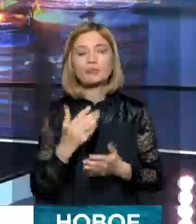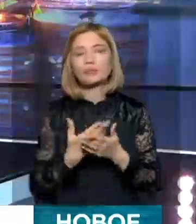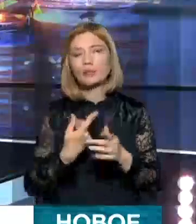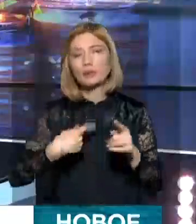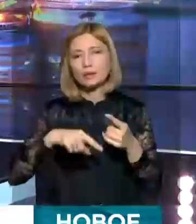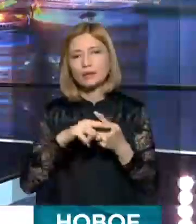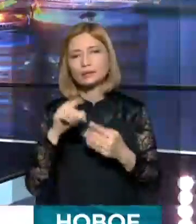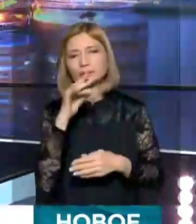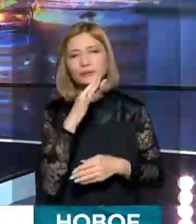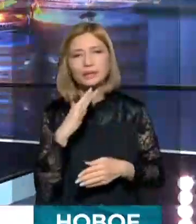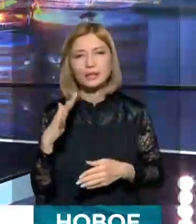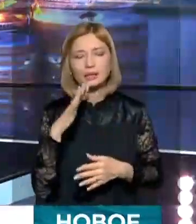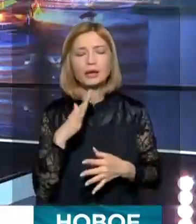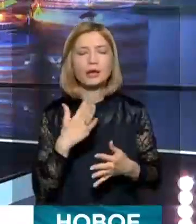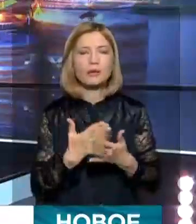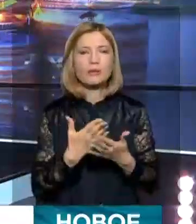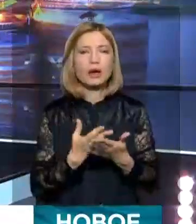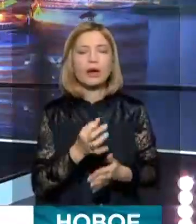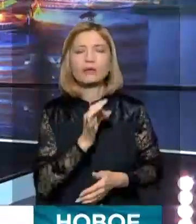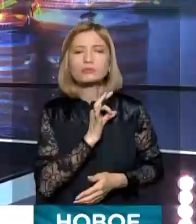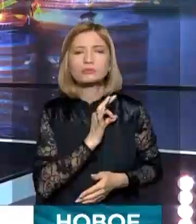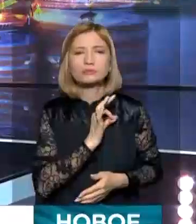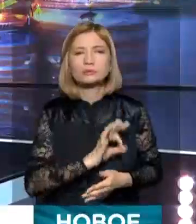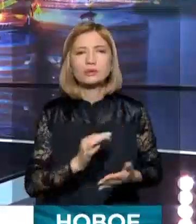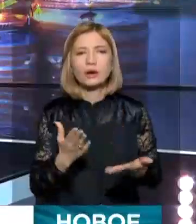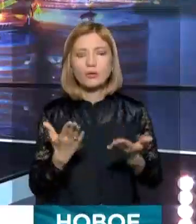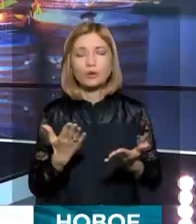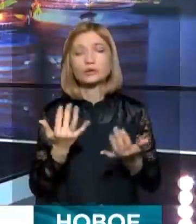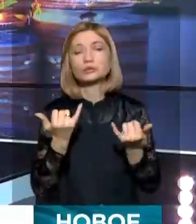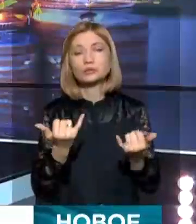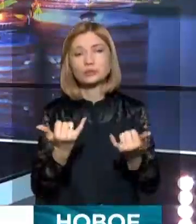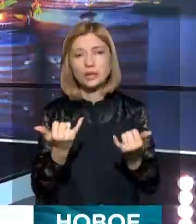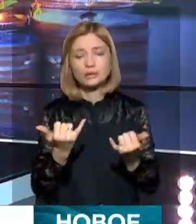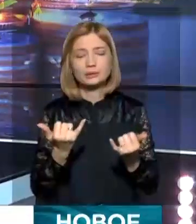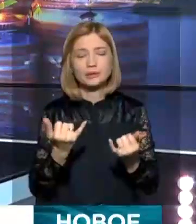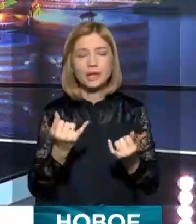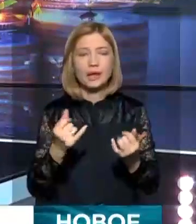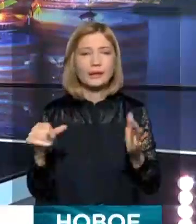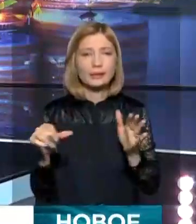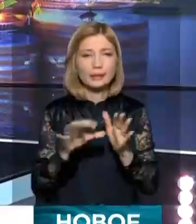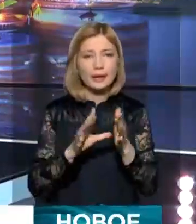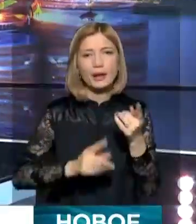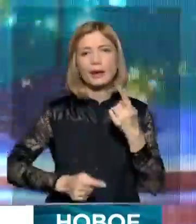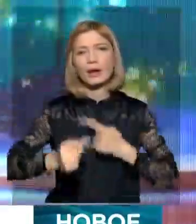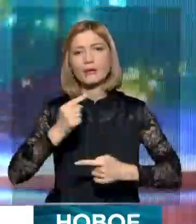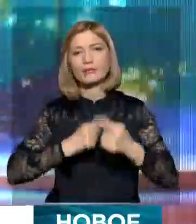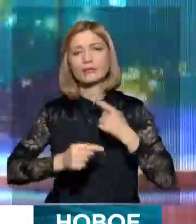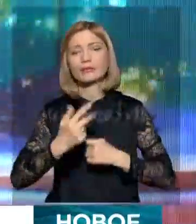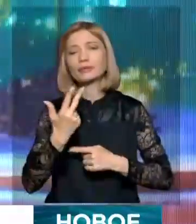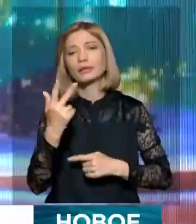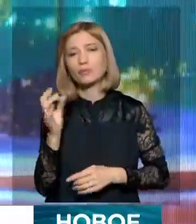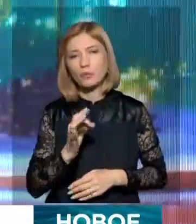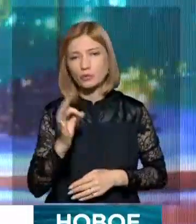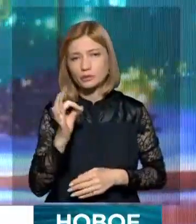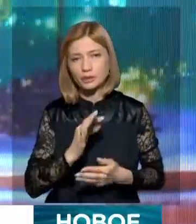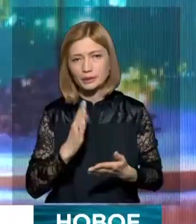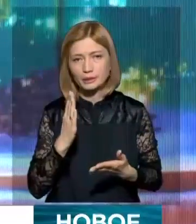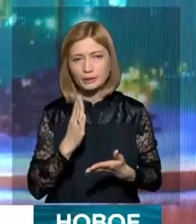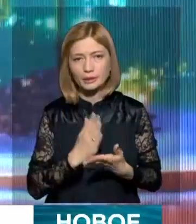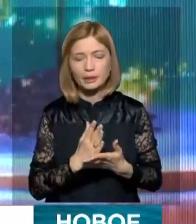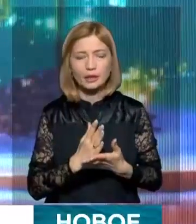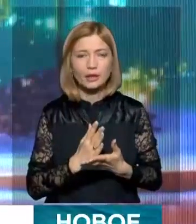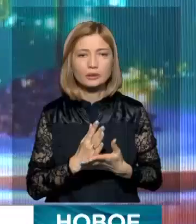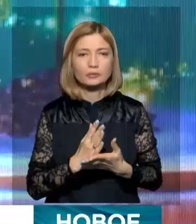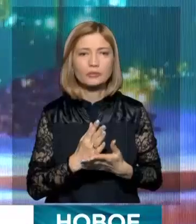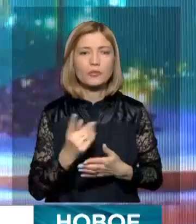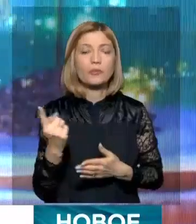на сегодняшний день доля возобновляемой энергии в казахстанской энергосистеме составляет 3%, то есть по итогу вот